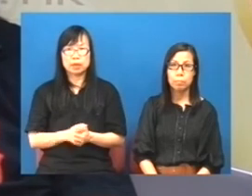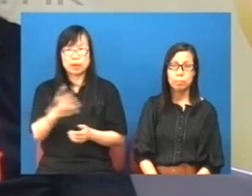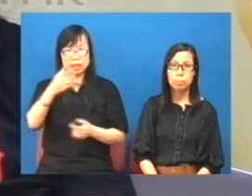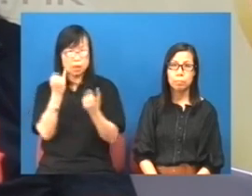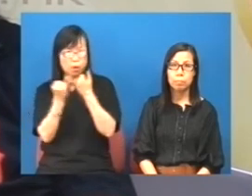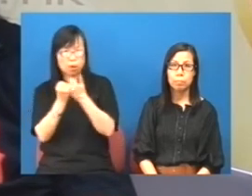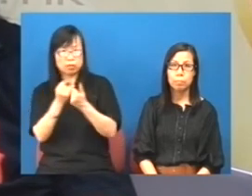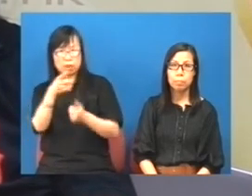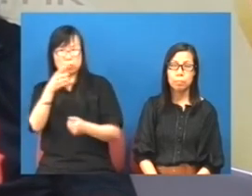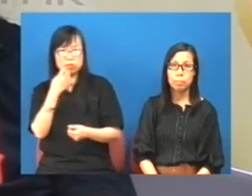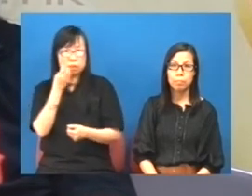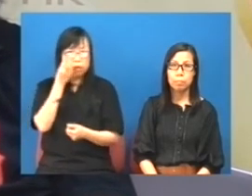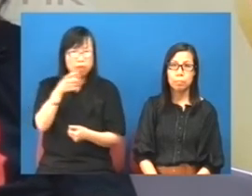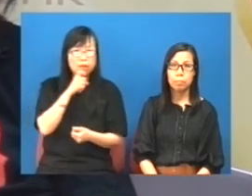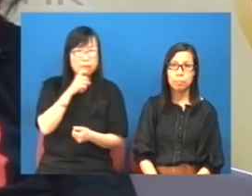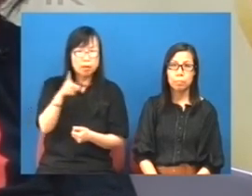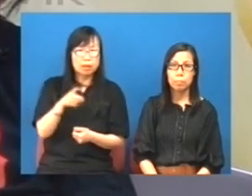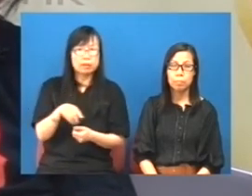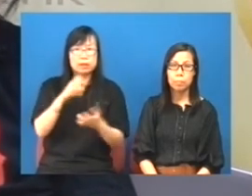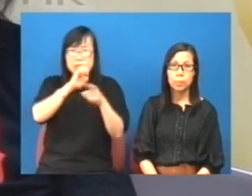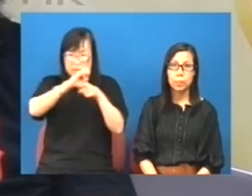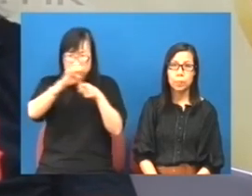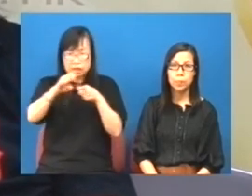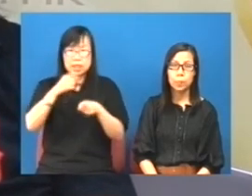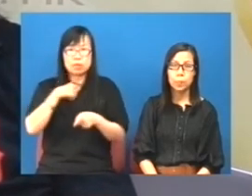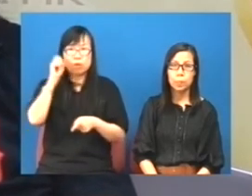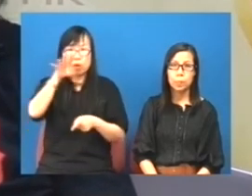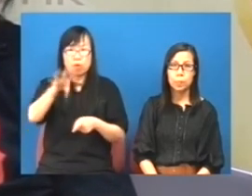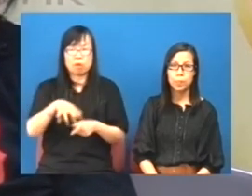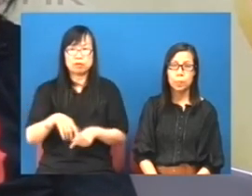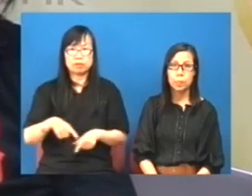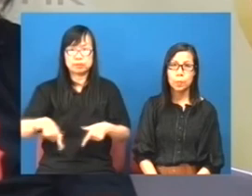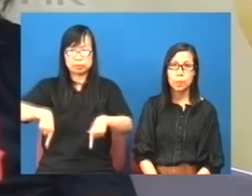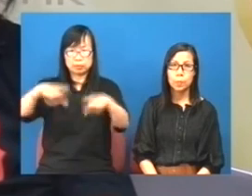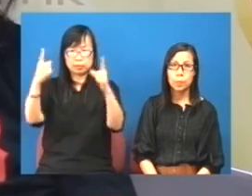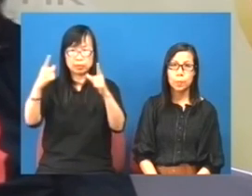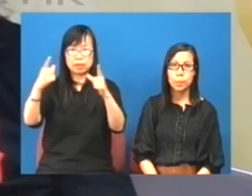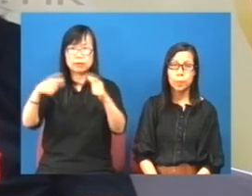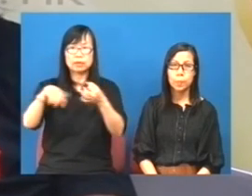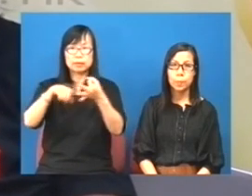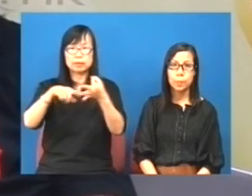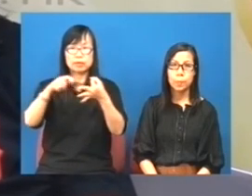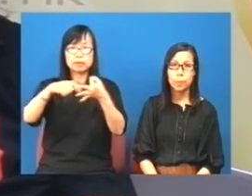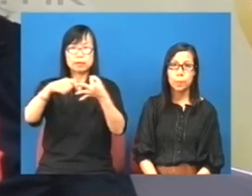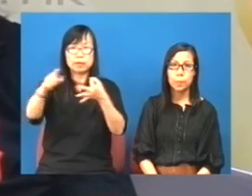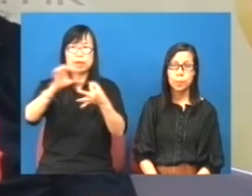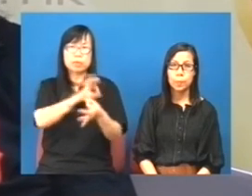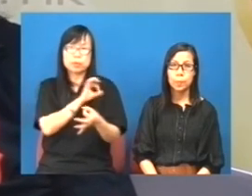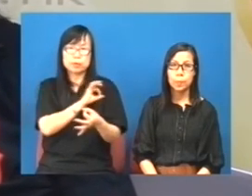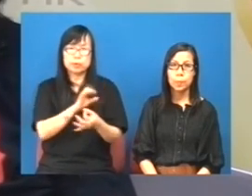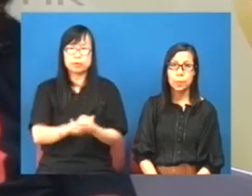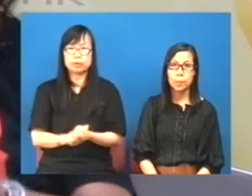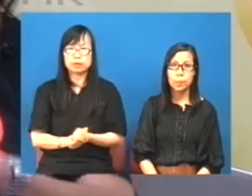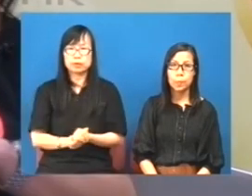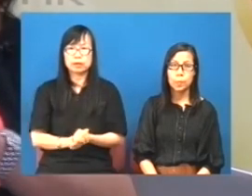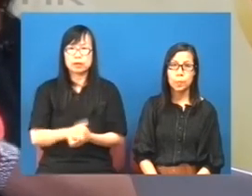慣麻煩你發電話去教育大學出聲林小姐一定是教育的會員一個會員去